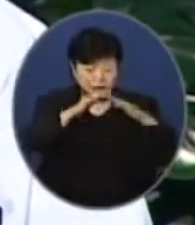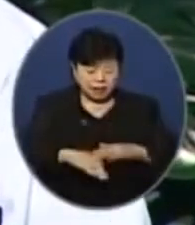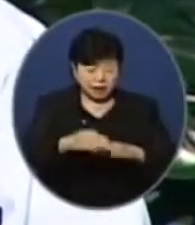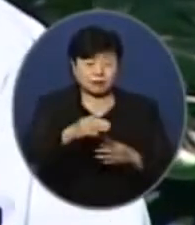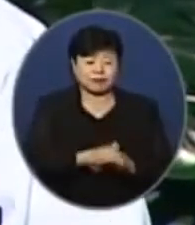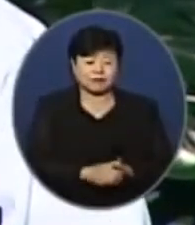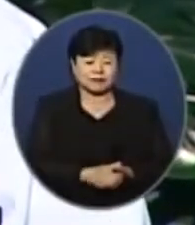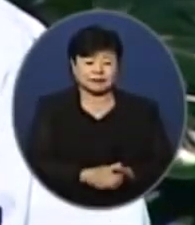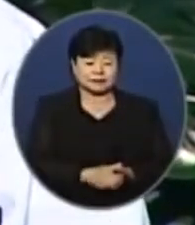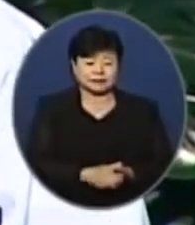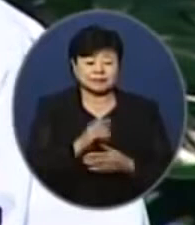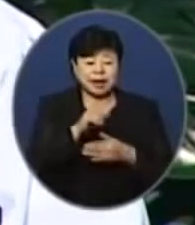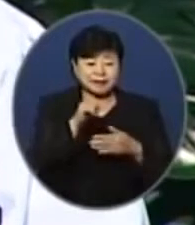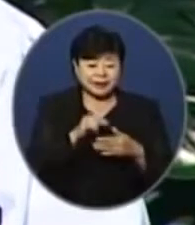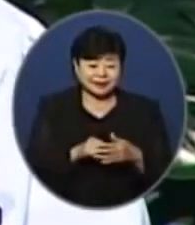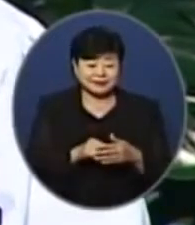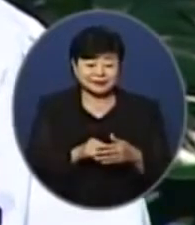됩니다. 마음에